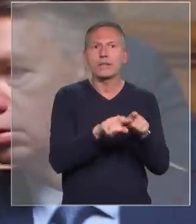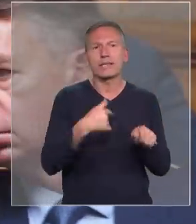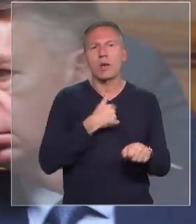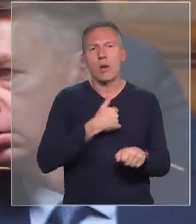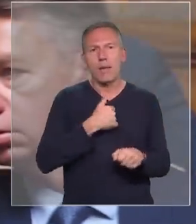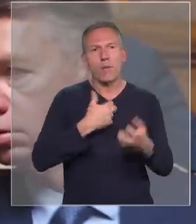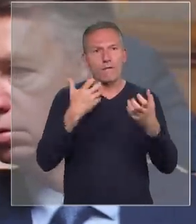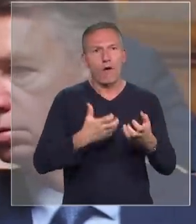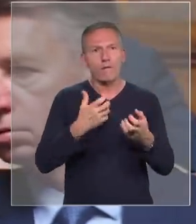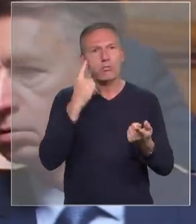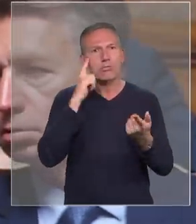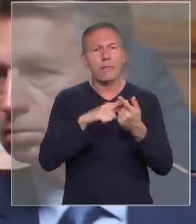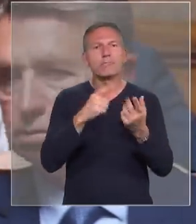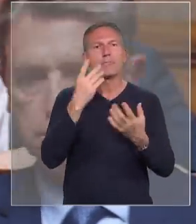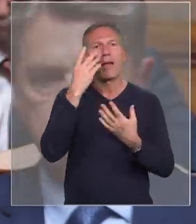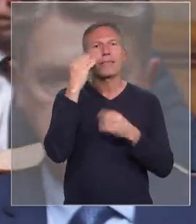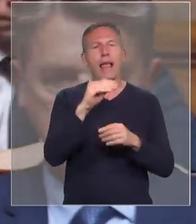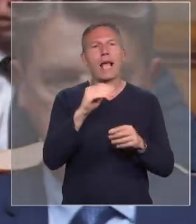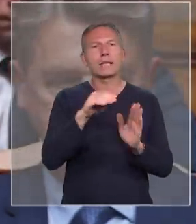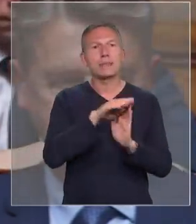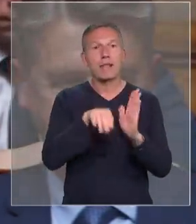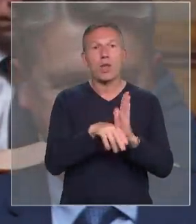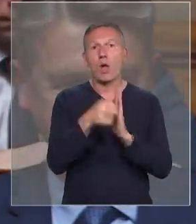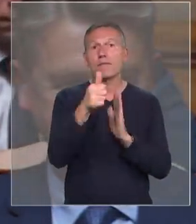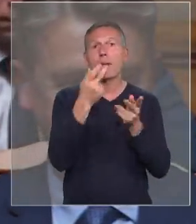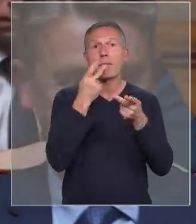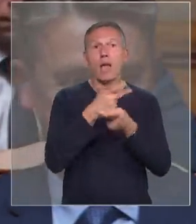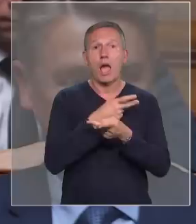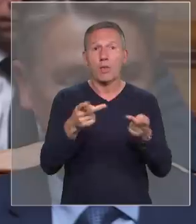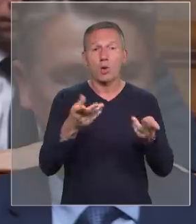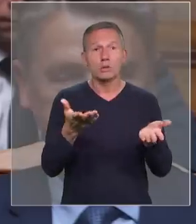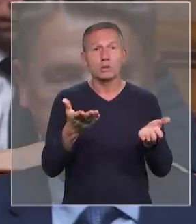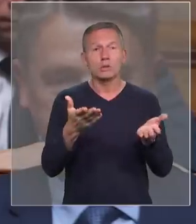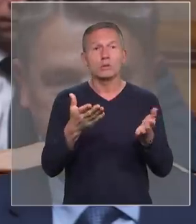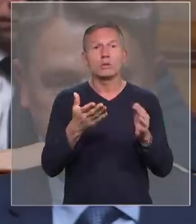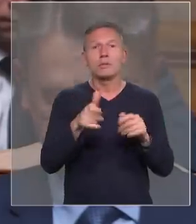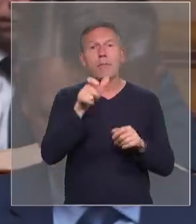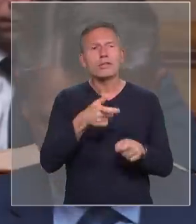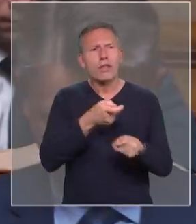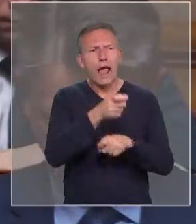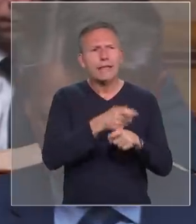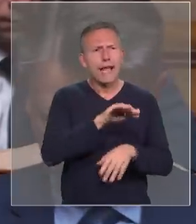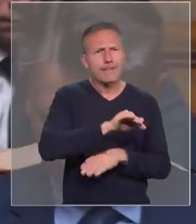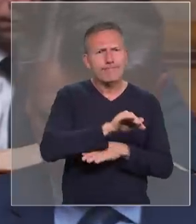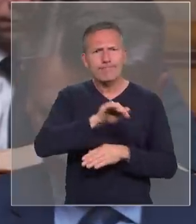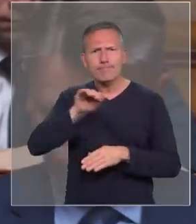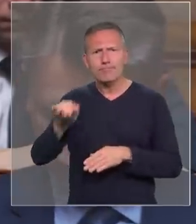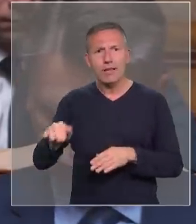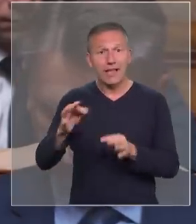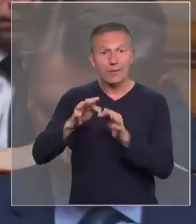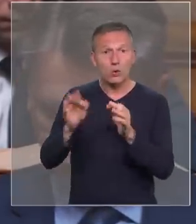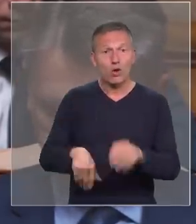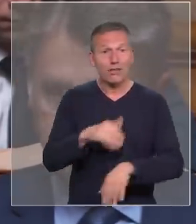mes voeux en matière de délinquance des mineurs ? Vous avez annoncé que les mesures d'éloignement du harceleur est une solution de dernier